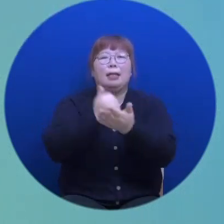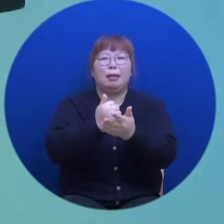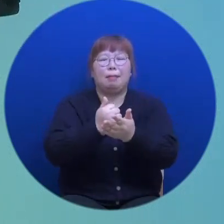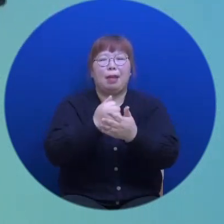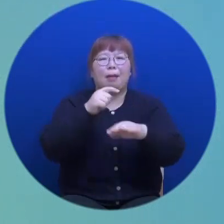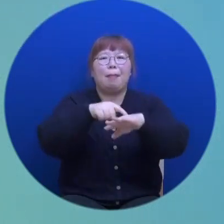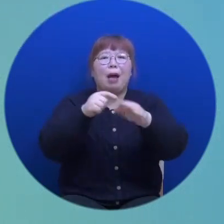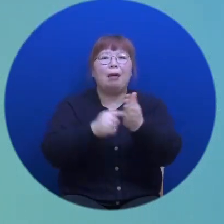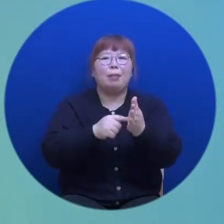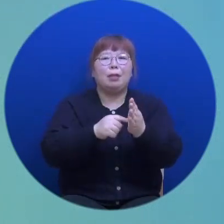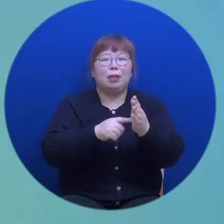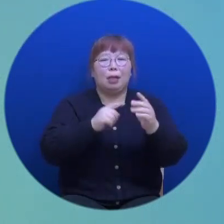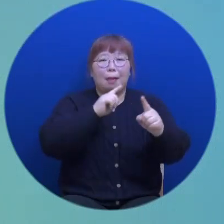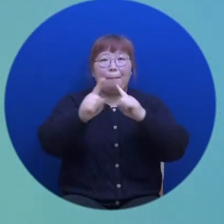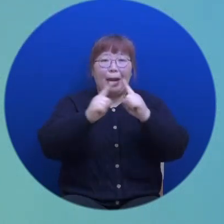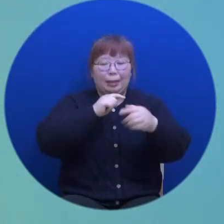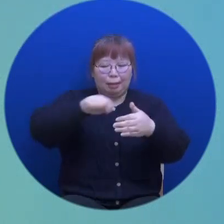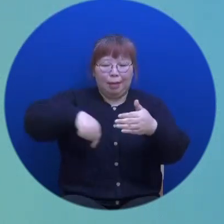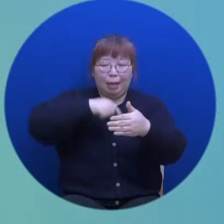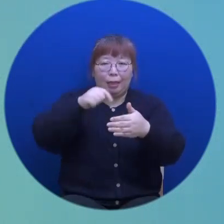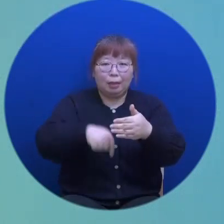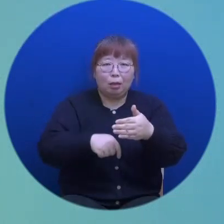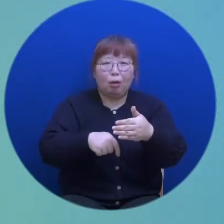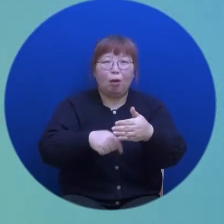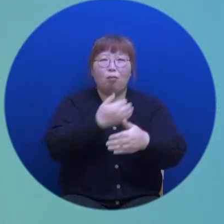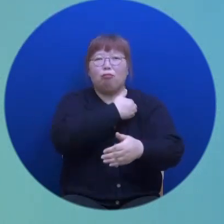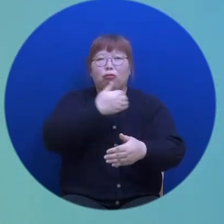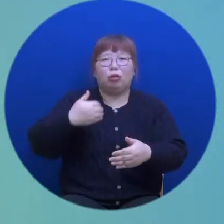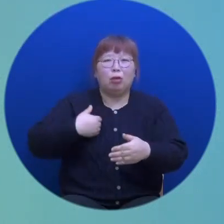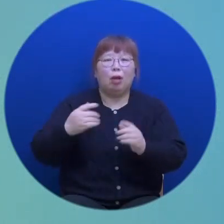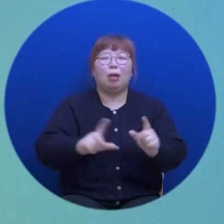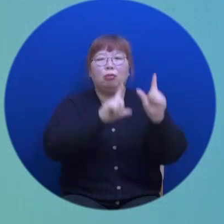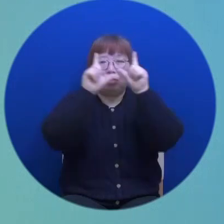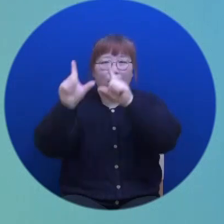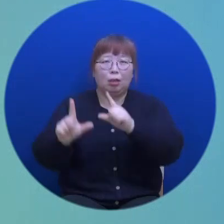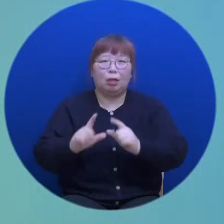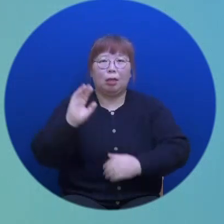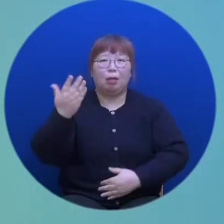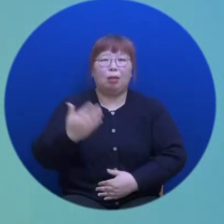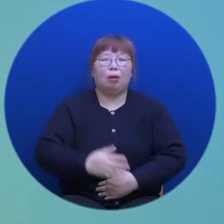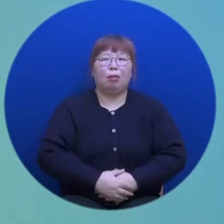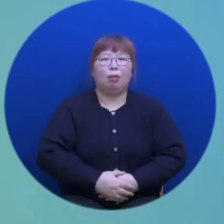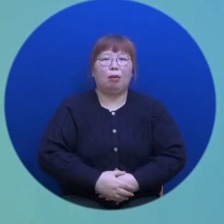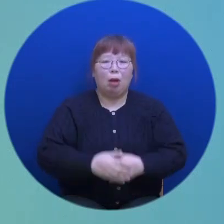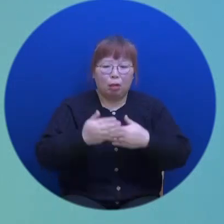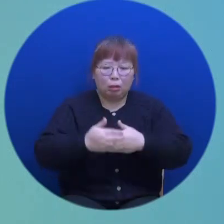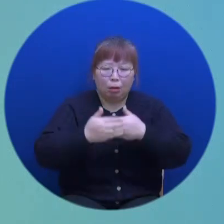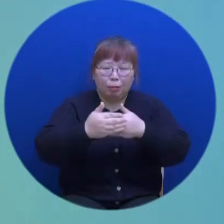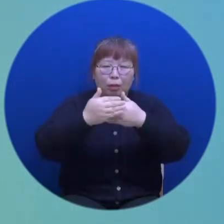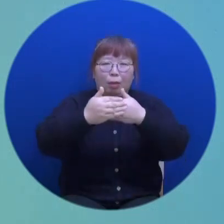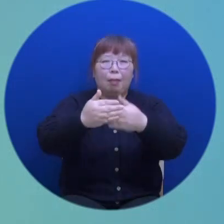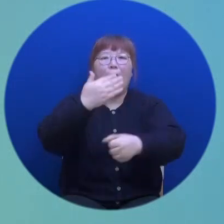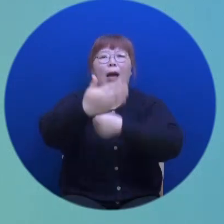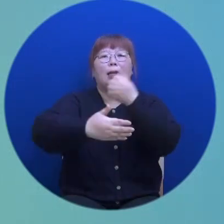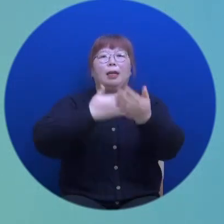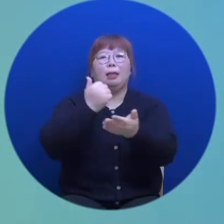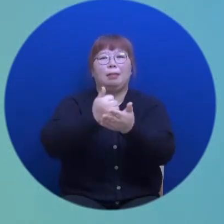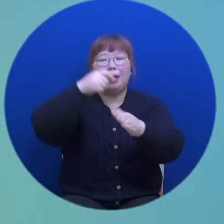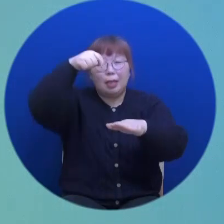말씀 안에서 풍성하게 누리게 되며 점점 더 깊이 하나님의